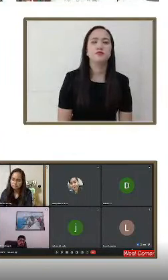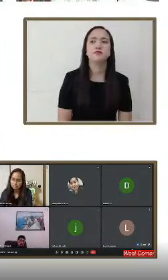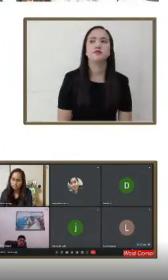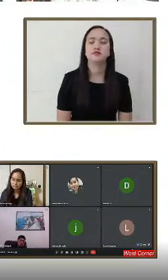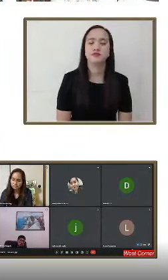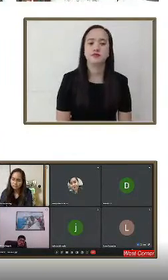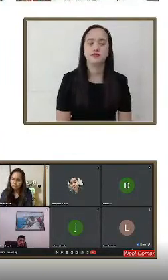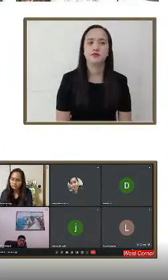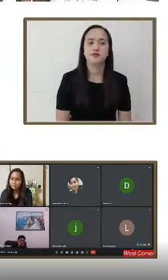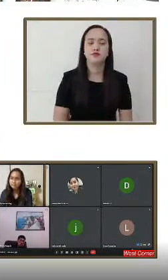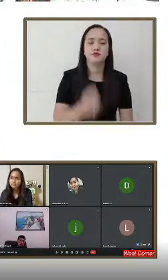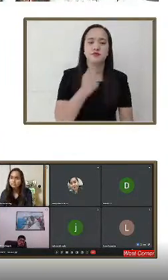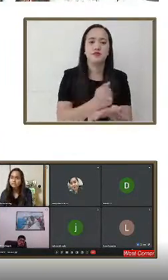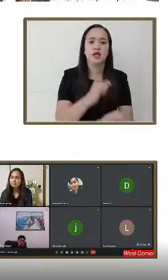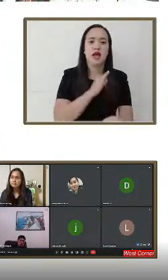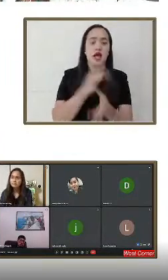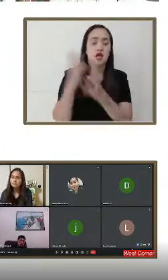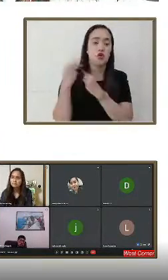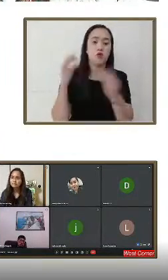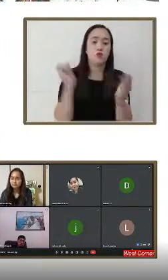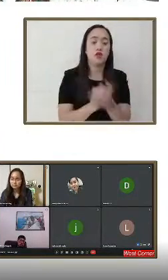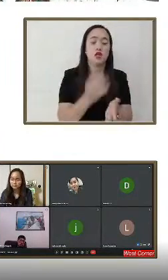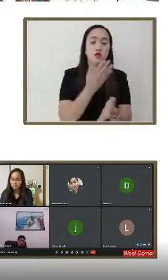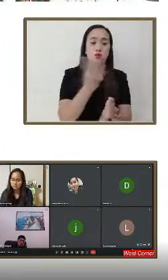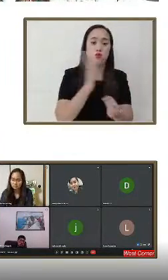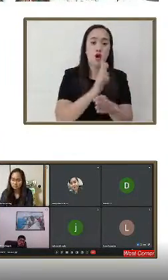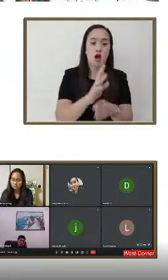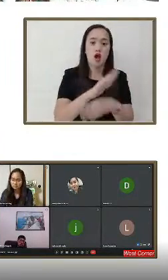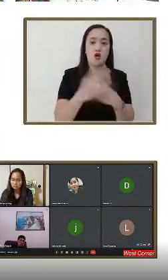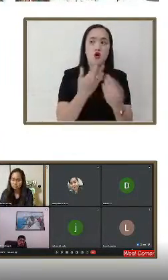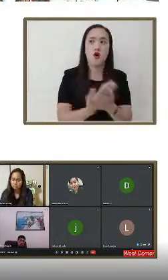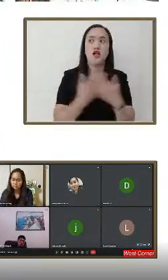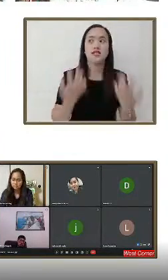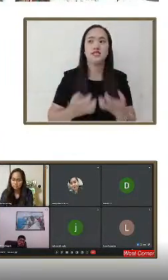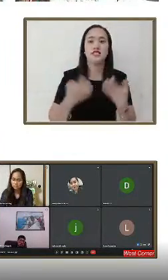All right, so I hope you enjoyed the message, mga kapatid. Amen?